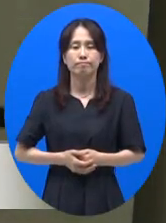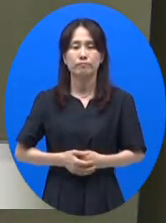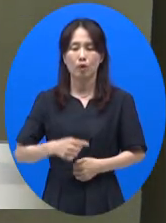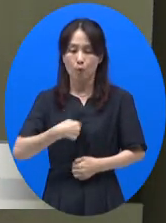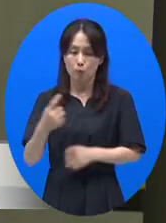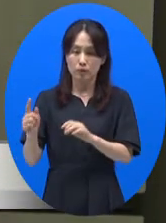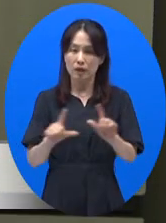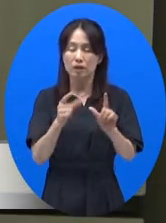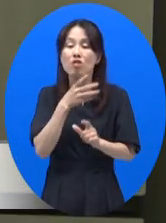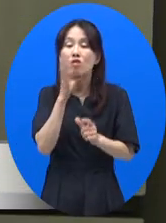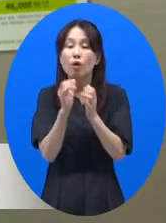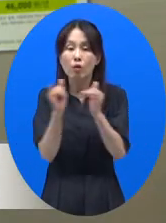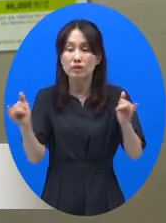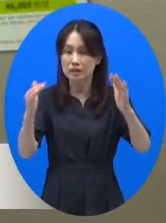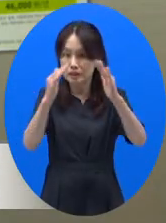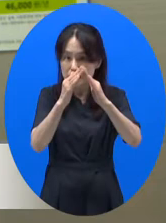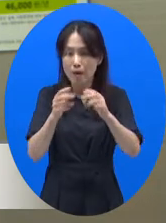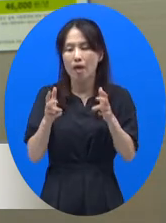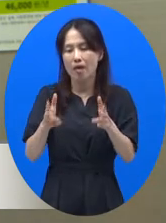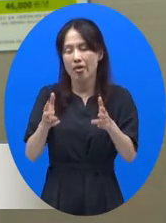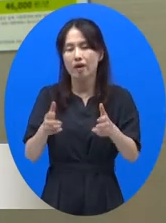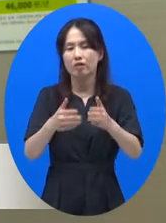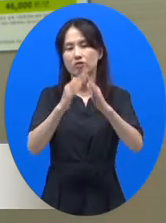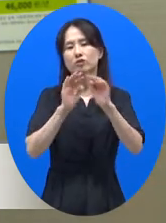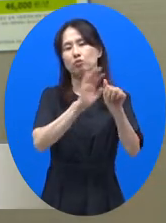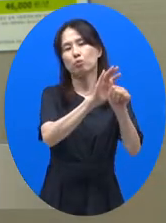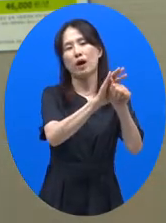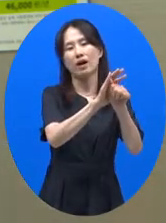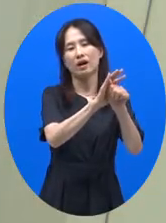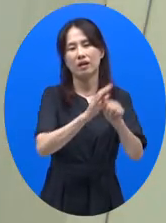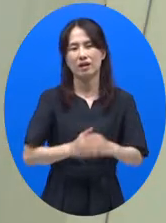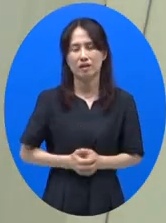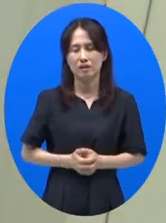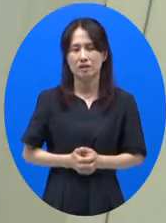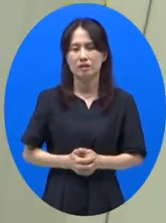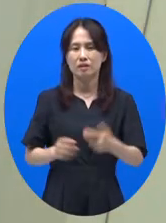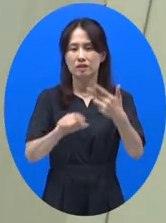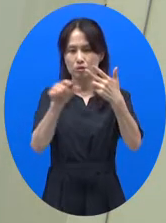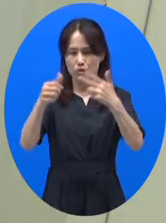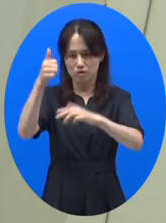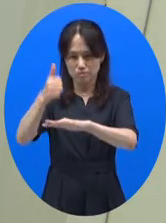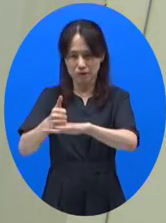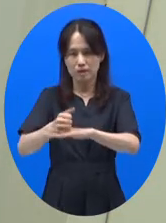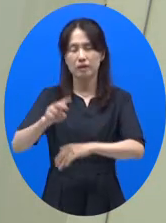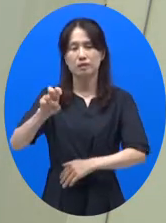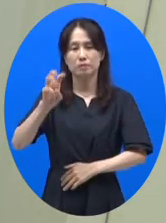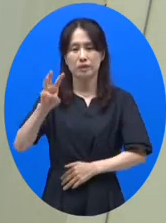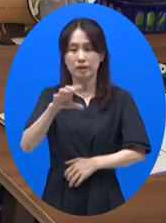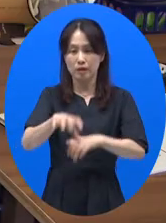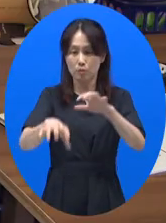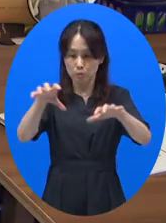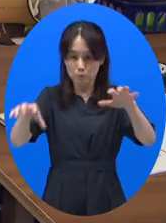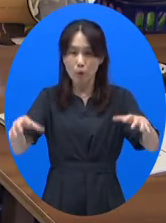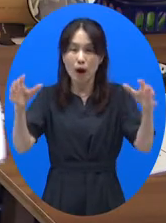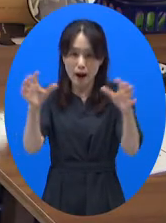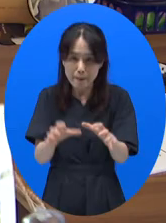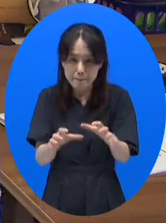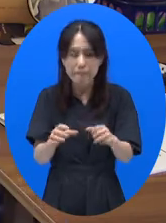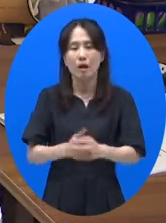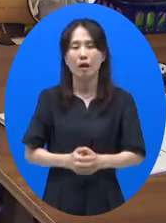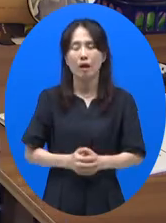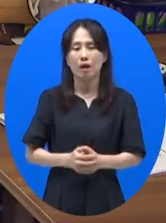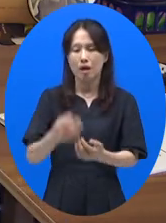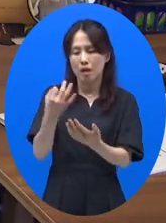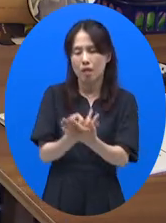경기도가 홀로 사는 어르신댁에 에어컨 설치를 지원하고 있습니다. 올해는 7월 말까지 도내 23개 시군과 함께 저소득